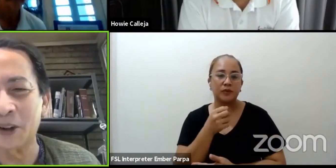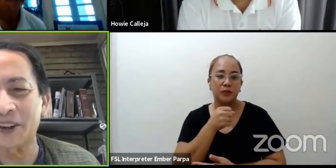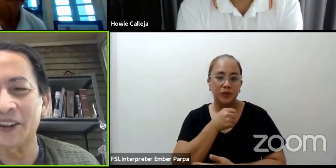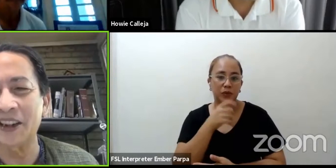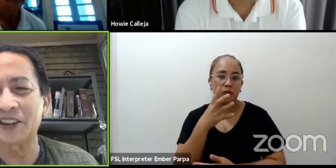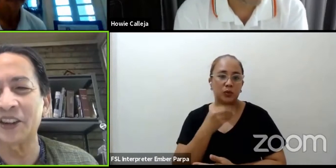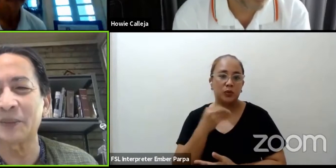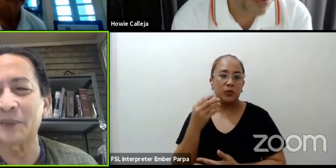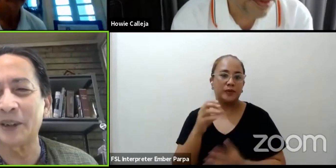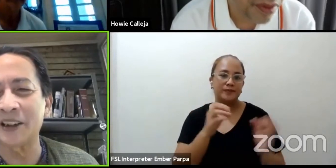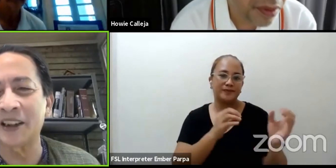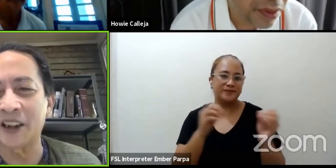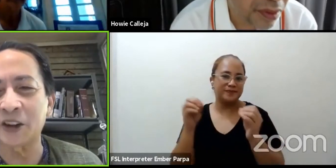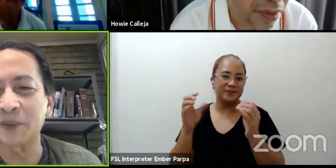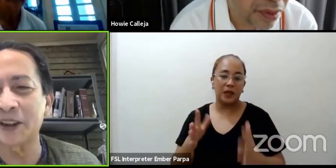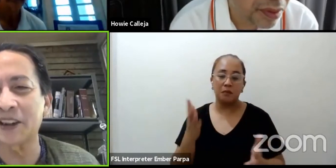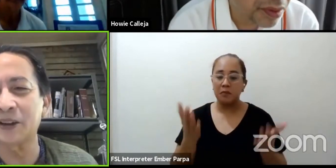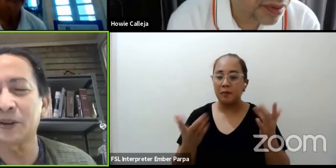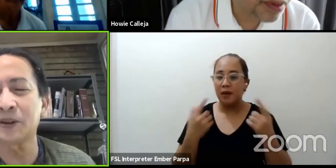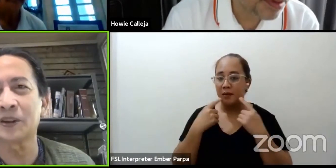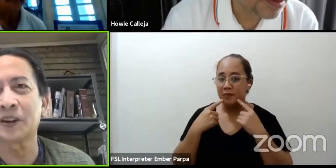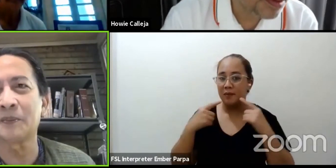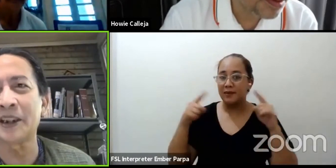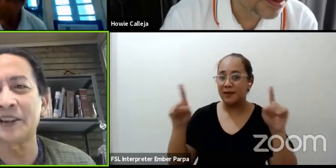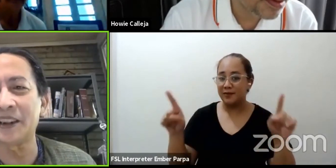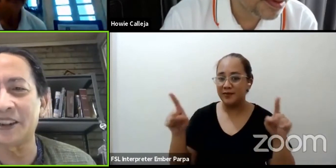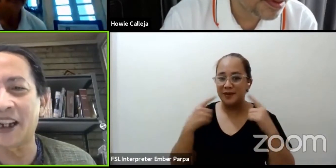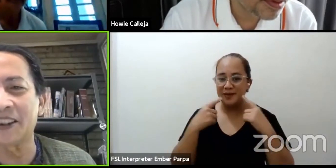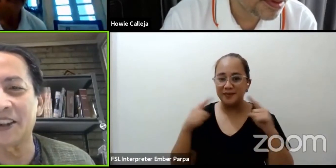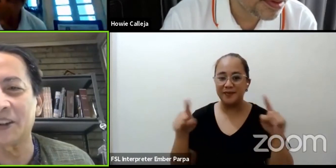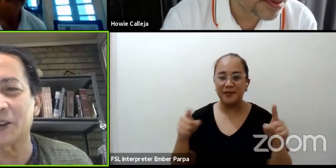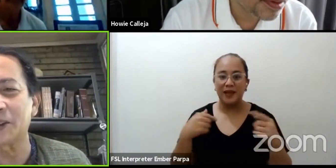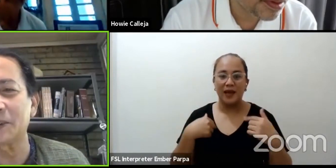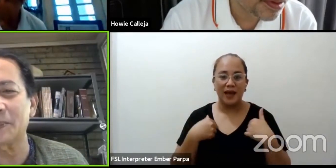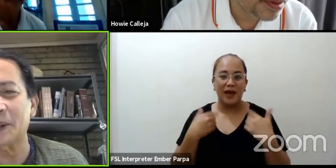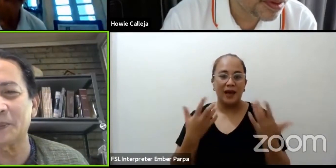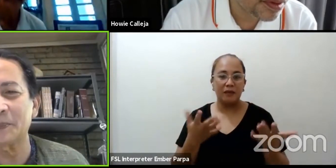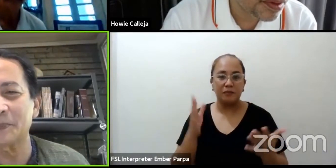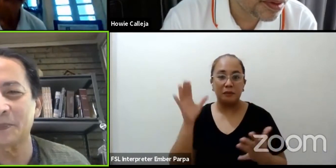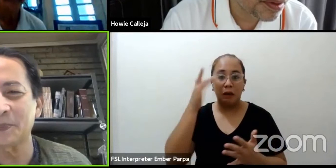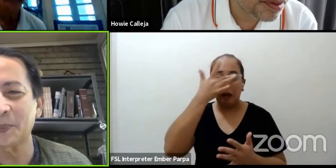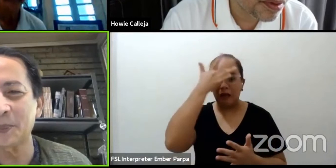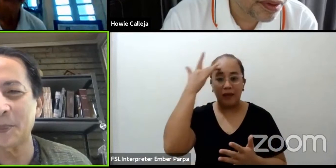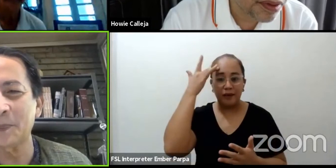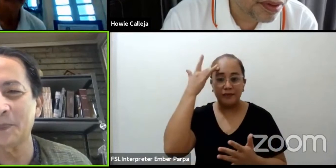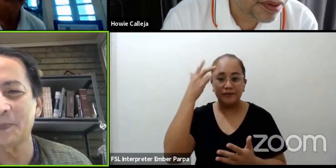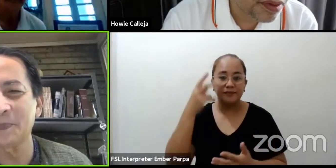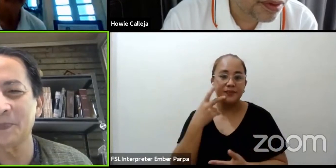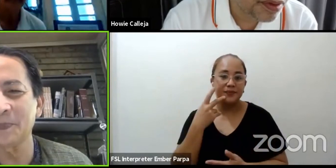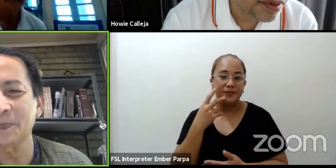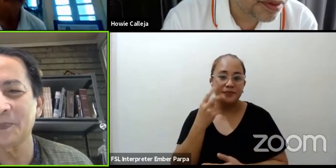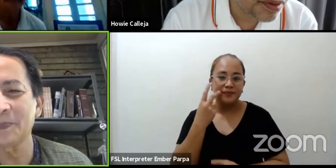back to our organizers. Baka may announcements kayo or may naligtaan dito.